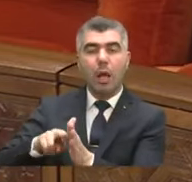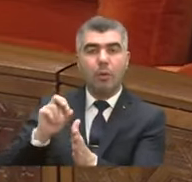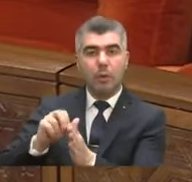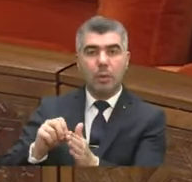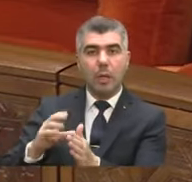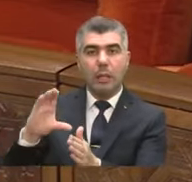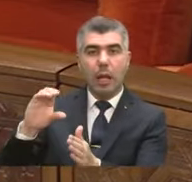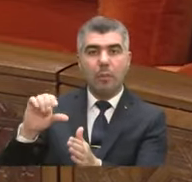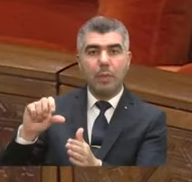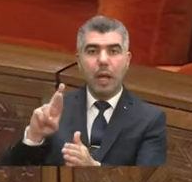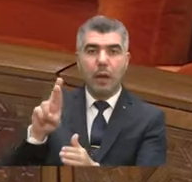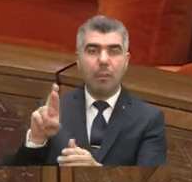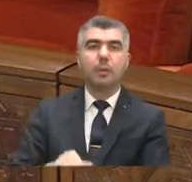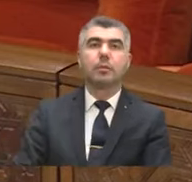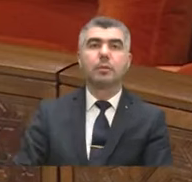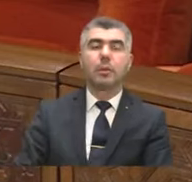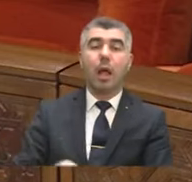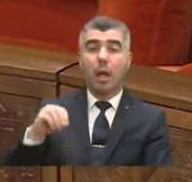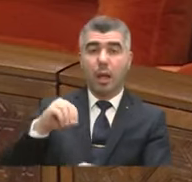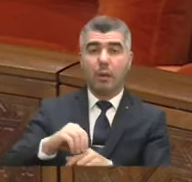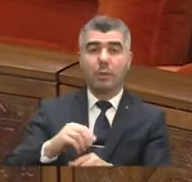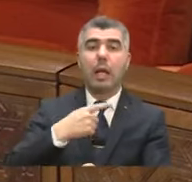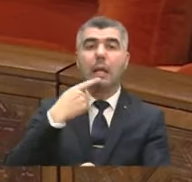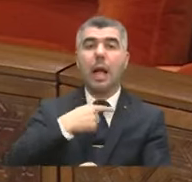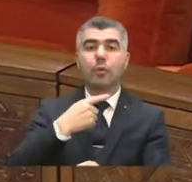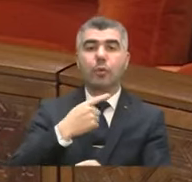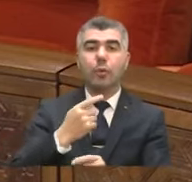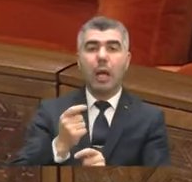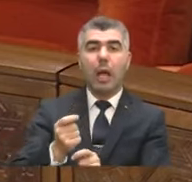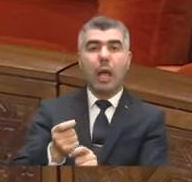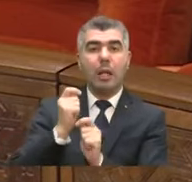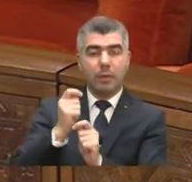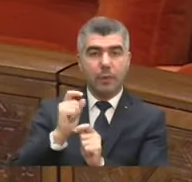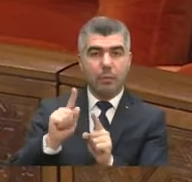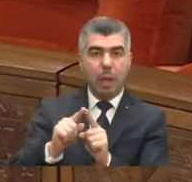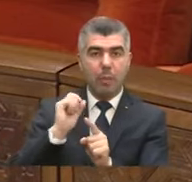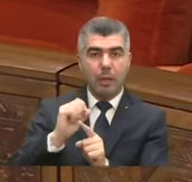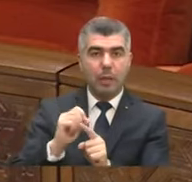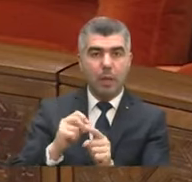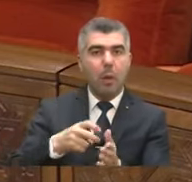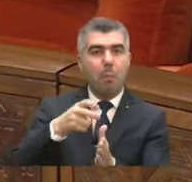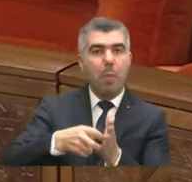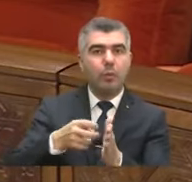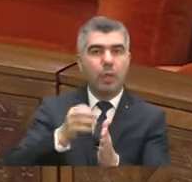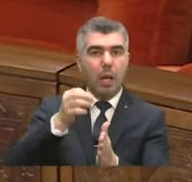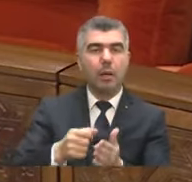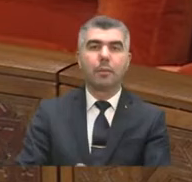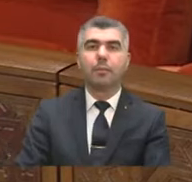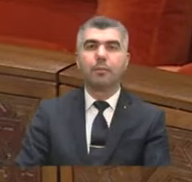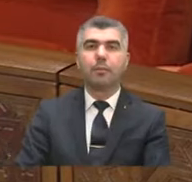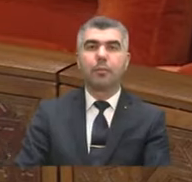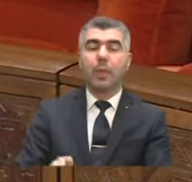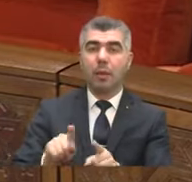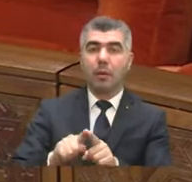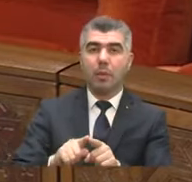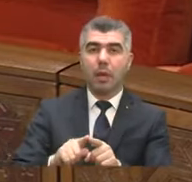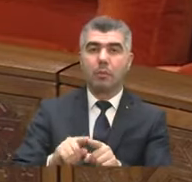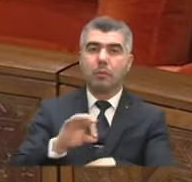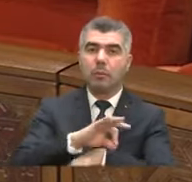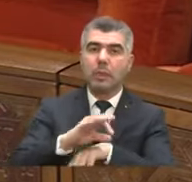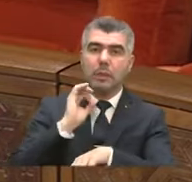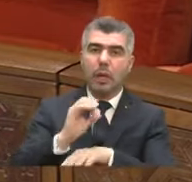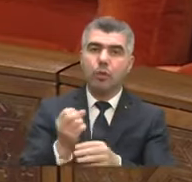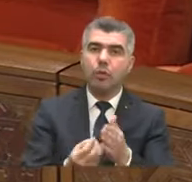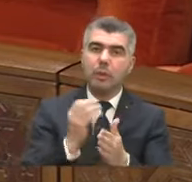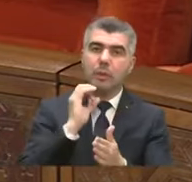البيضاء والرباط، ربط ميناءي الناظور وأسفي بالشبكة السككية، تعزيز أسطول المكتب بمقطرات من